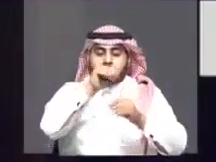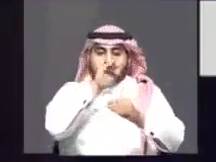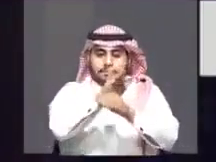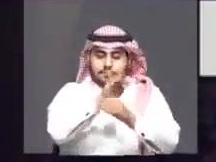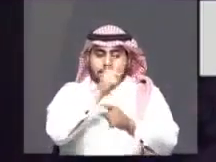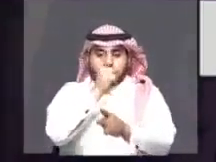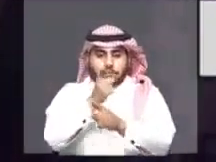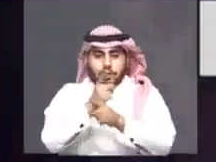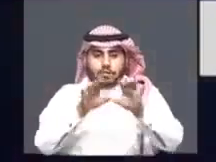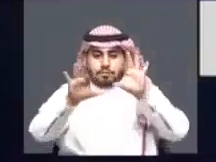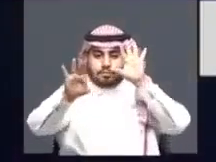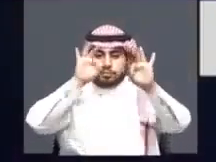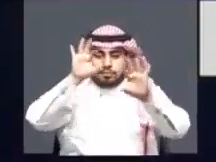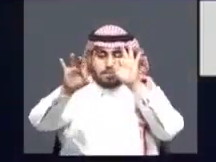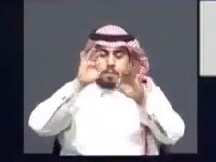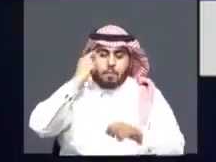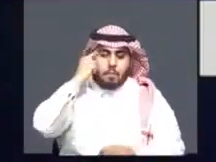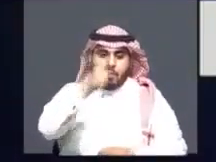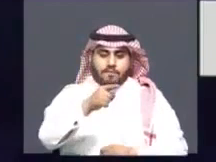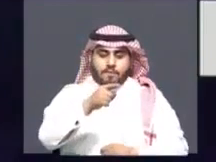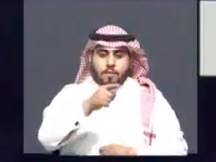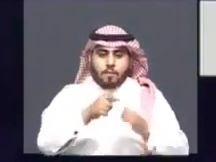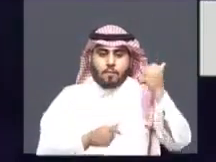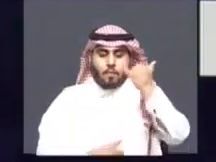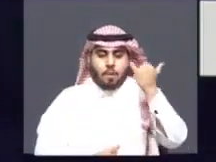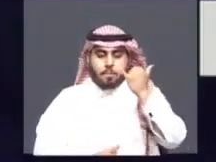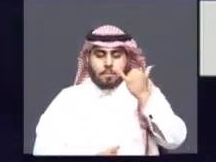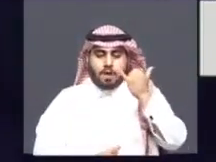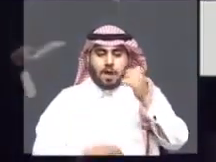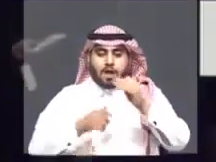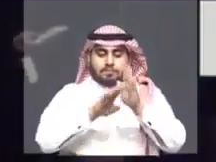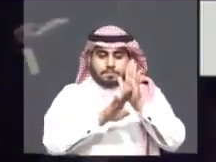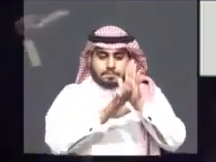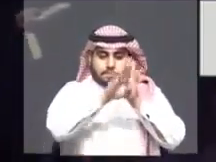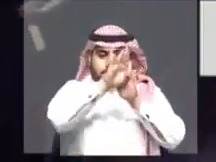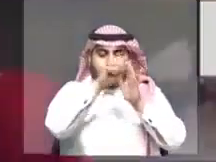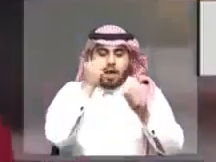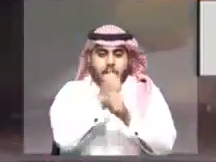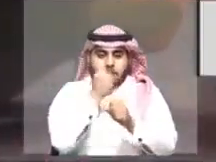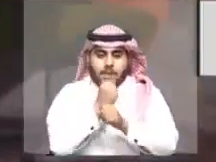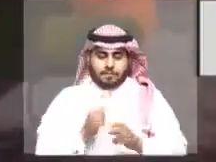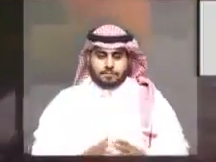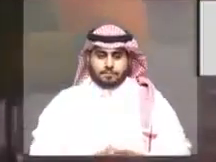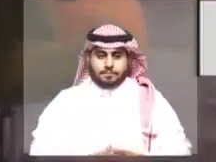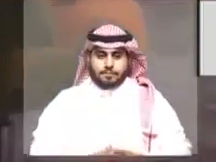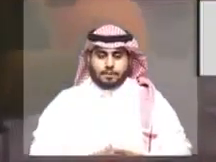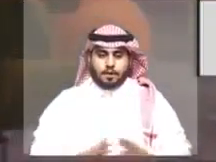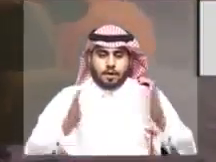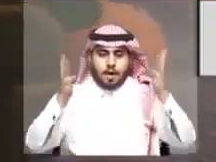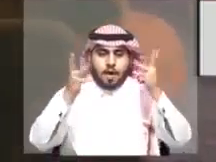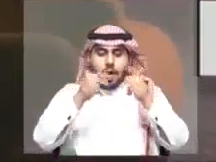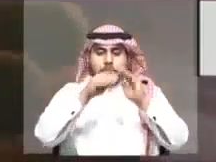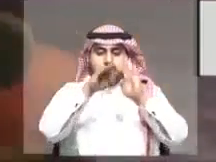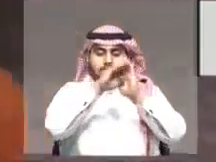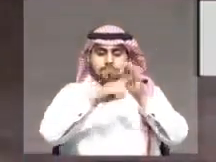متخصصة تم اختيارها بناءً على عدة عوامل لتطوير مساراتهم العملية. عدد